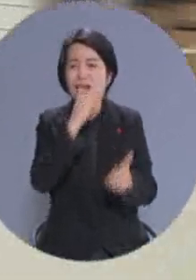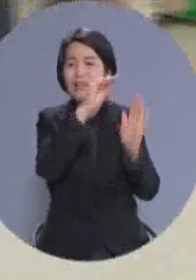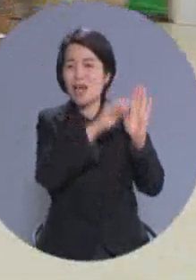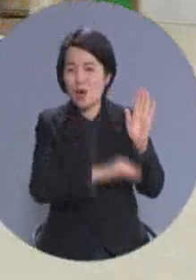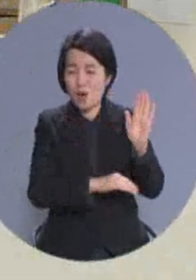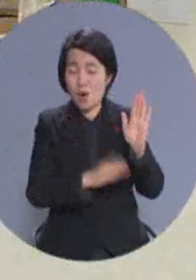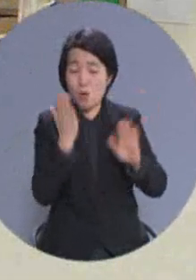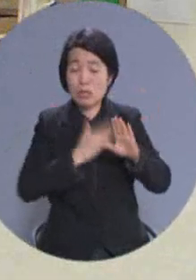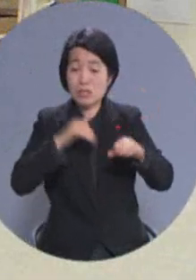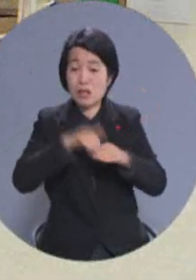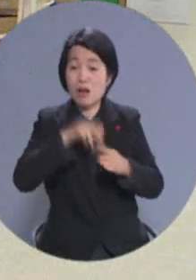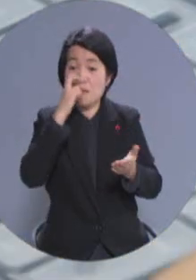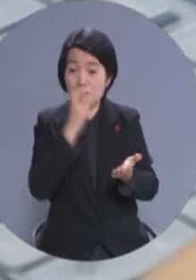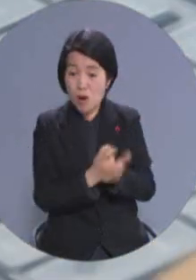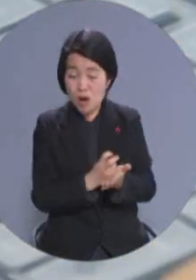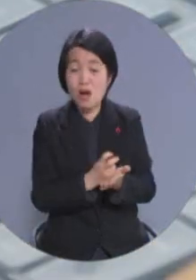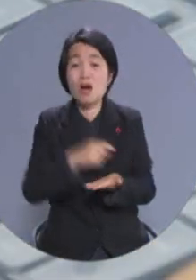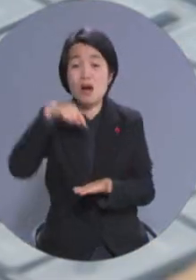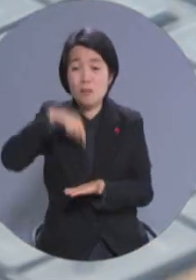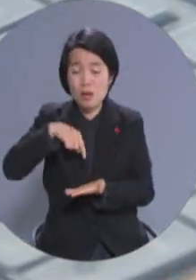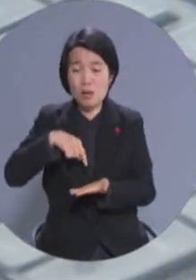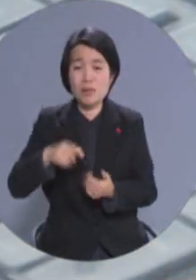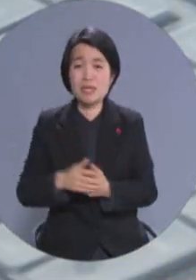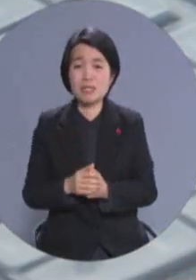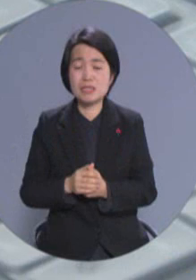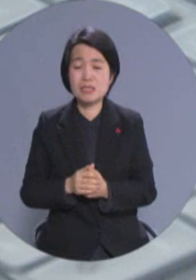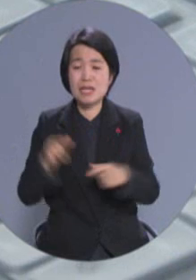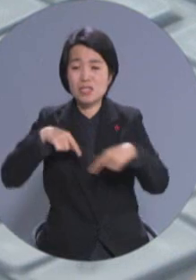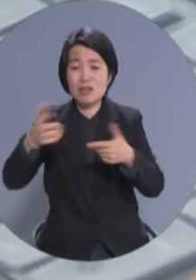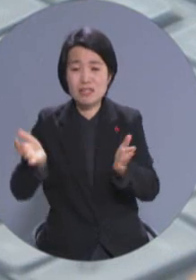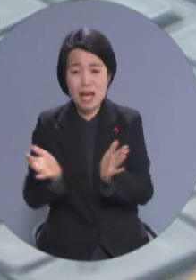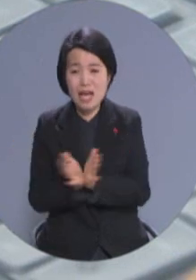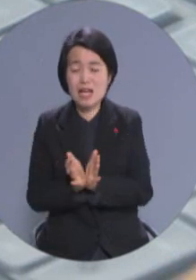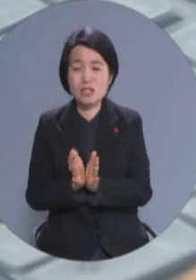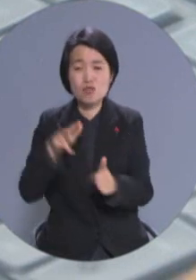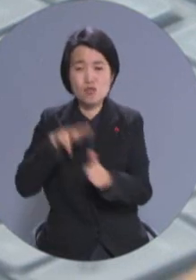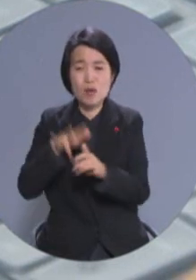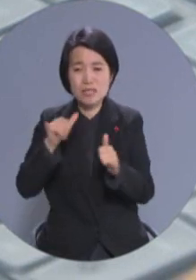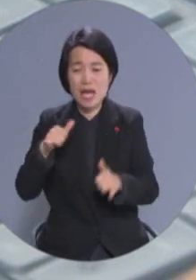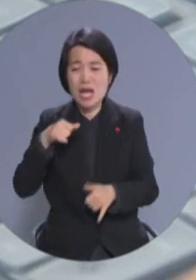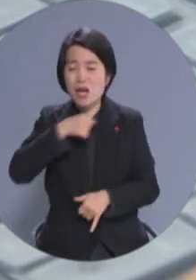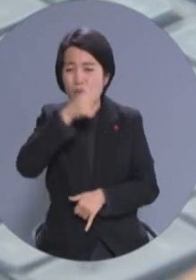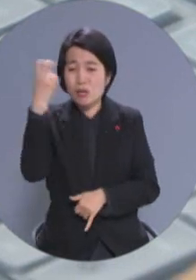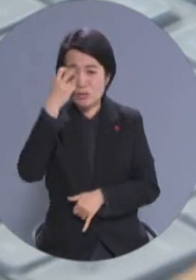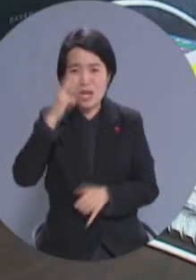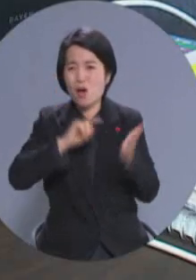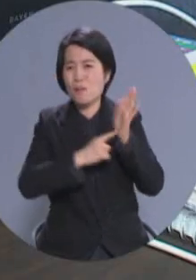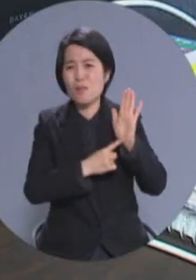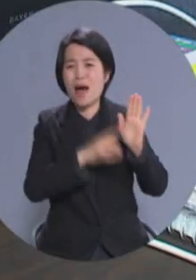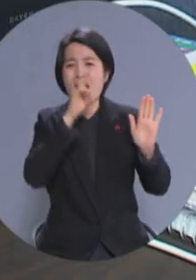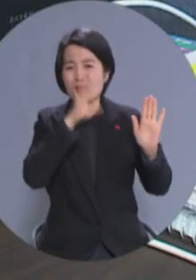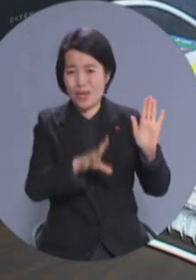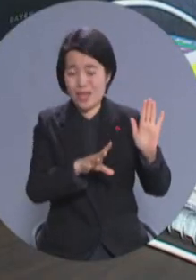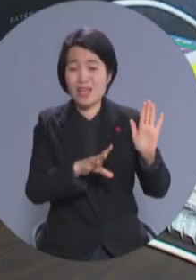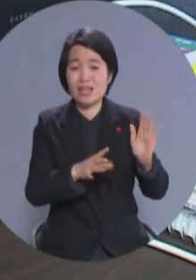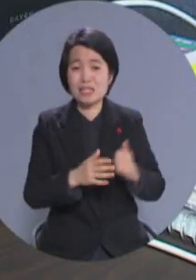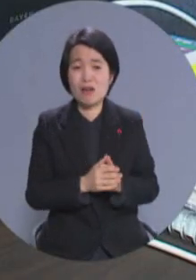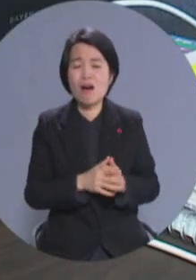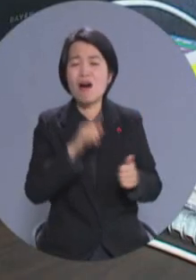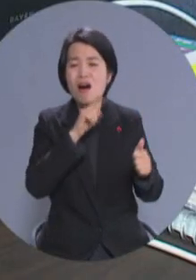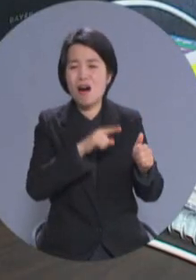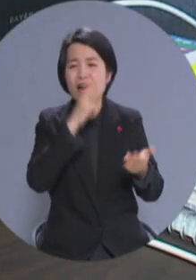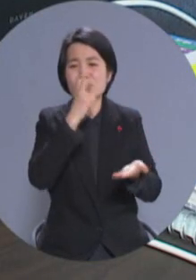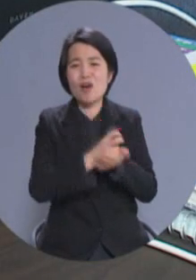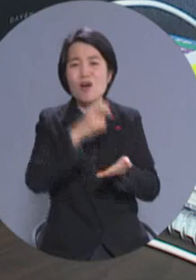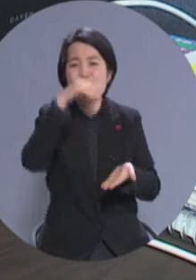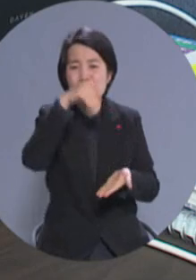선거법상 정당 또는 후보자가 실시한 여론 조사 결과는 공표할 수 없고 이에 대해 박정식 사무처장은 선거법에